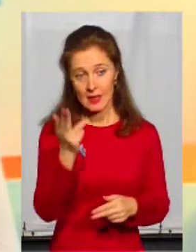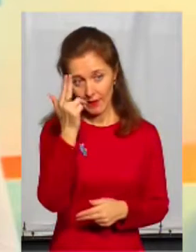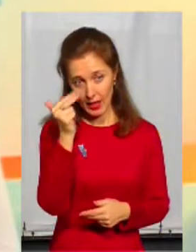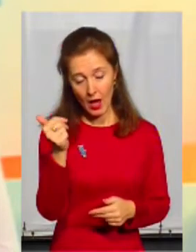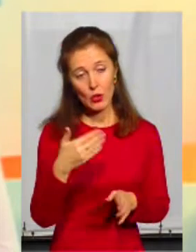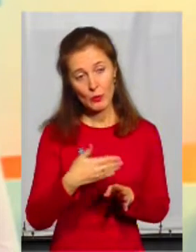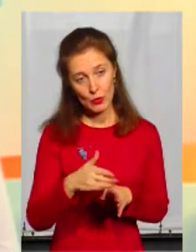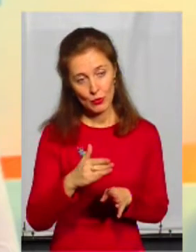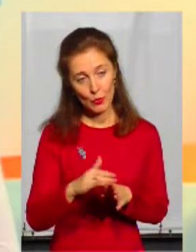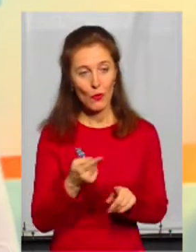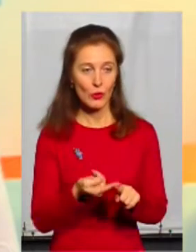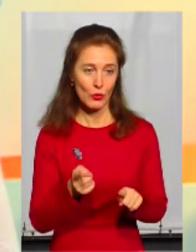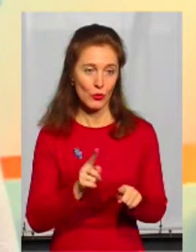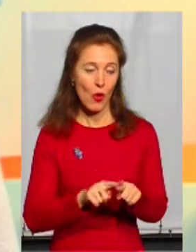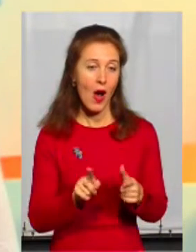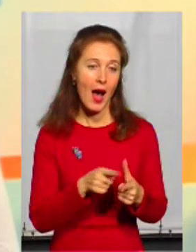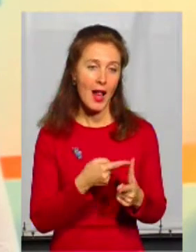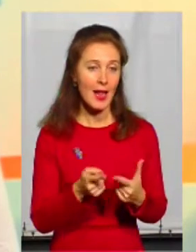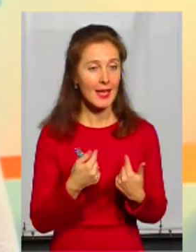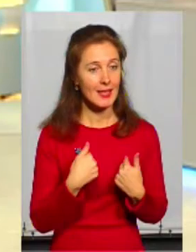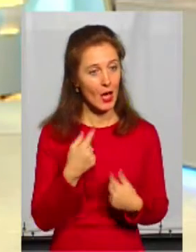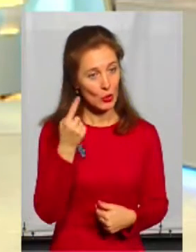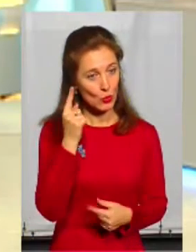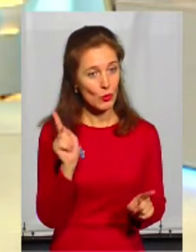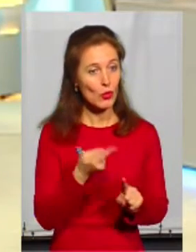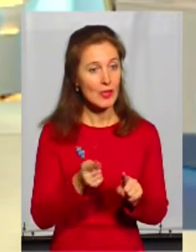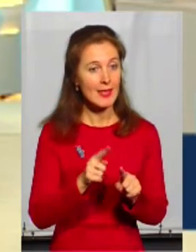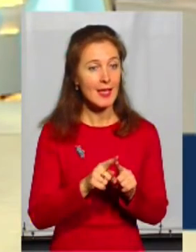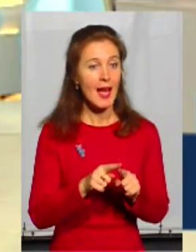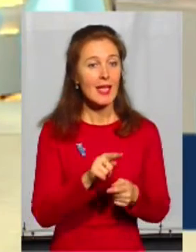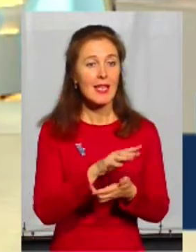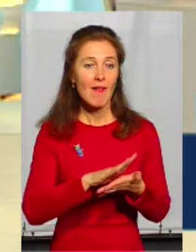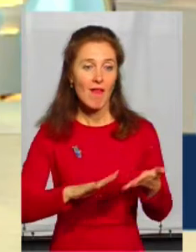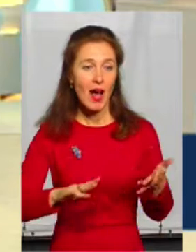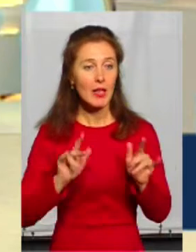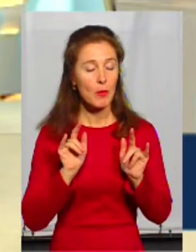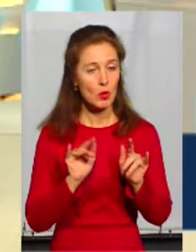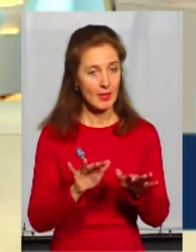звикають поступово до цього, але я думаю, що це досить тривалий процес. А для